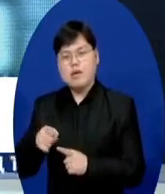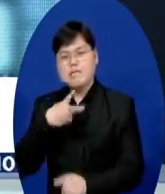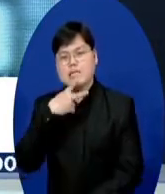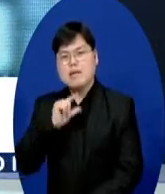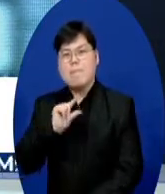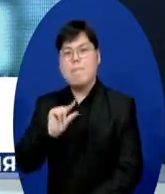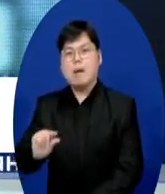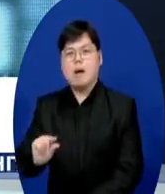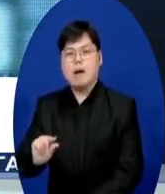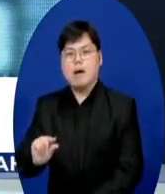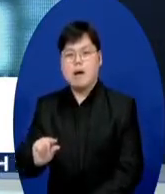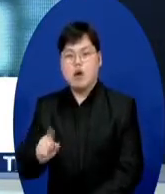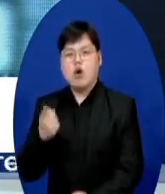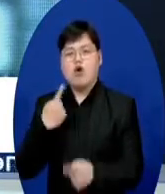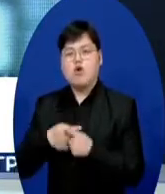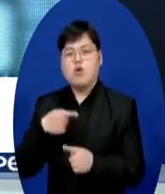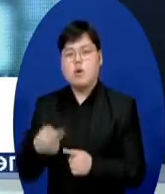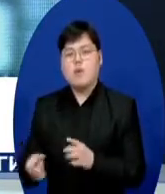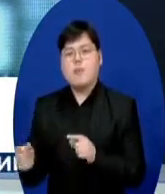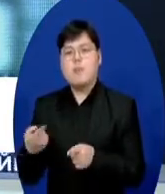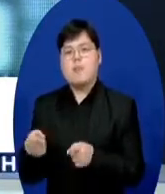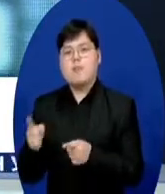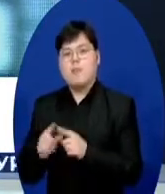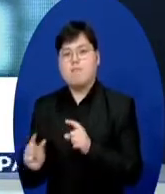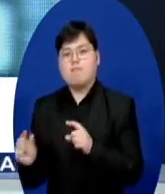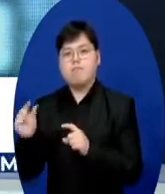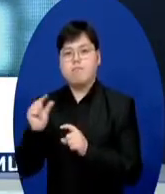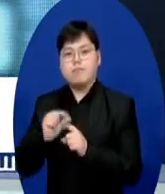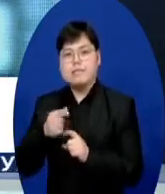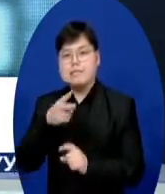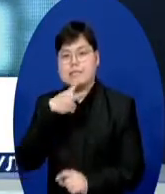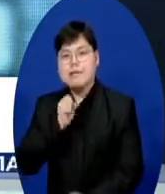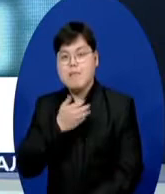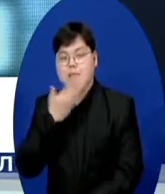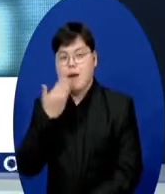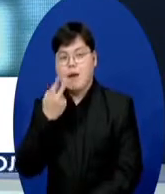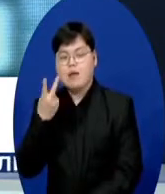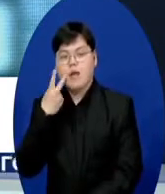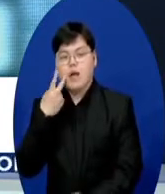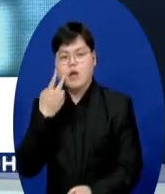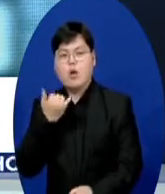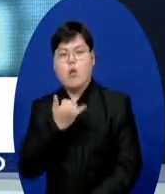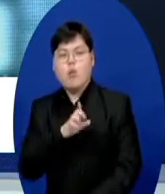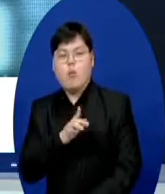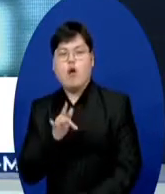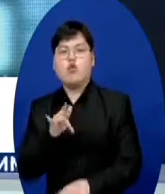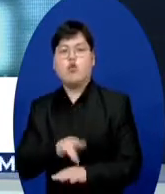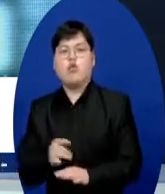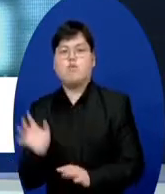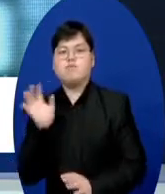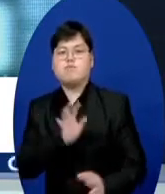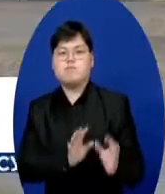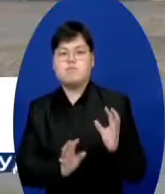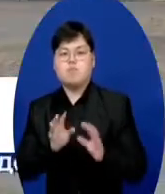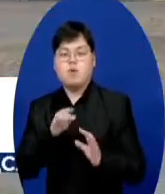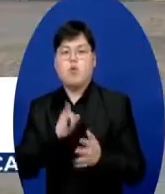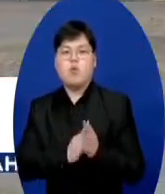доод хэмжээтэй тэнцэх цалин авдаг. Мөн орон нутгийн нэгдэл байхгүй учраас ажил хийх залуус төв суурин газрыг зорих нь